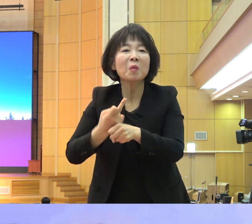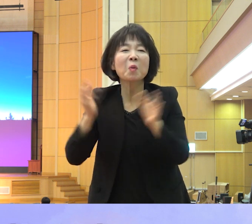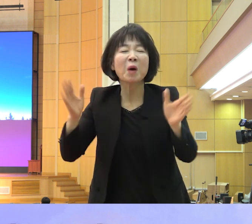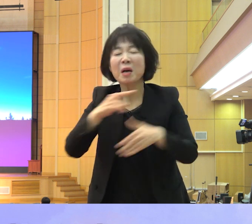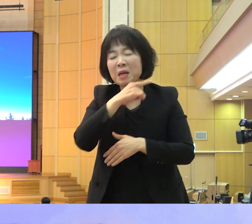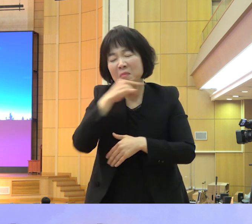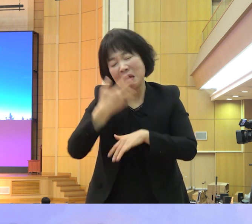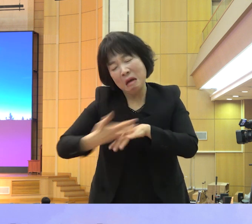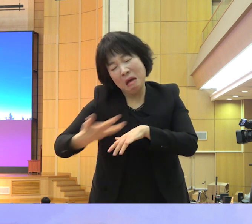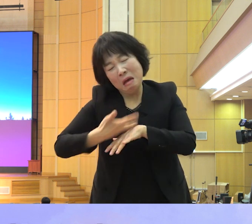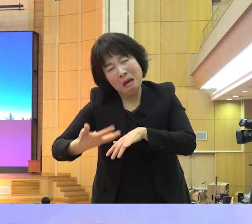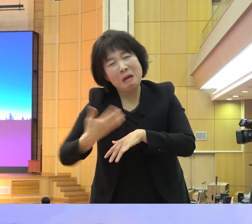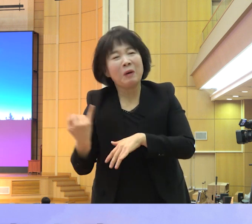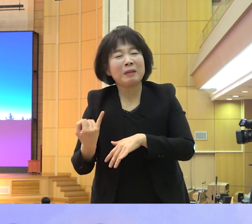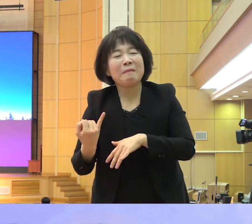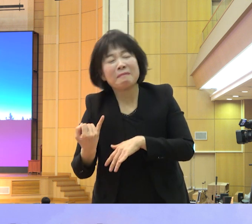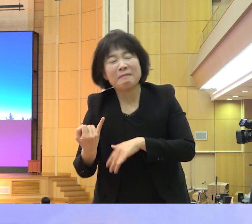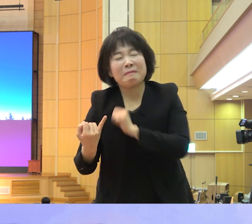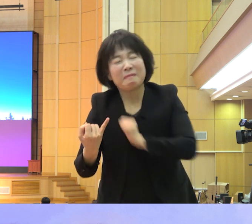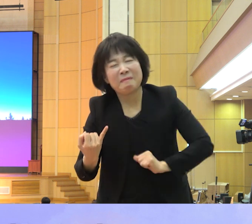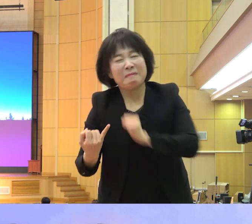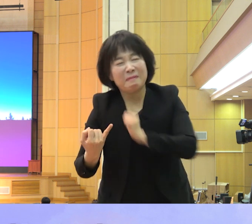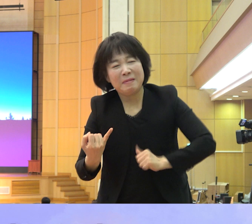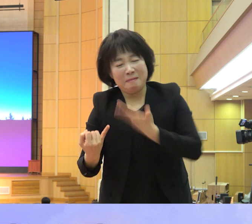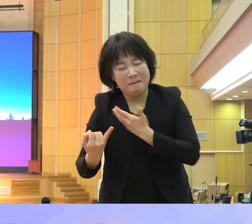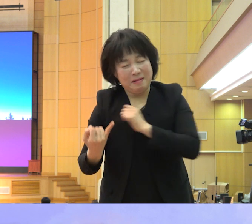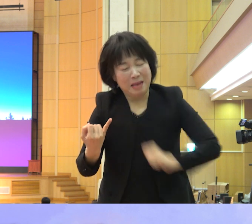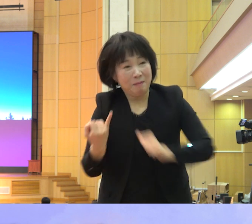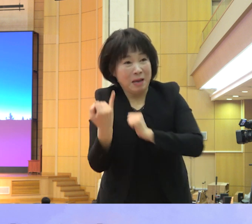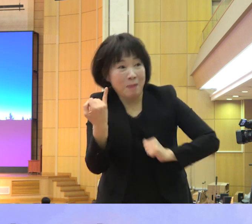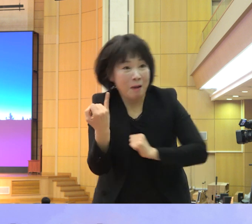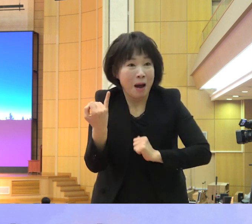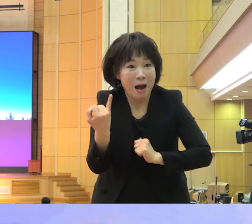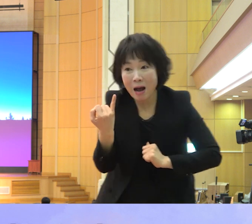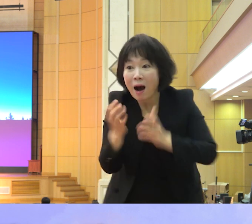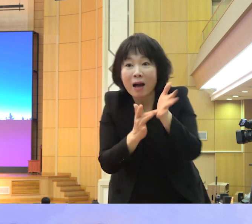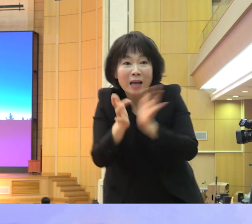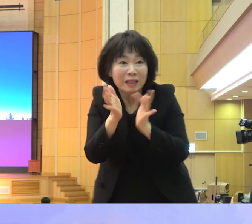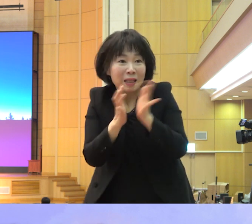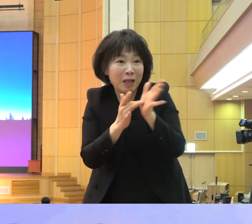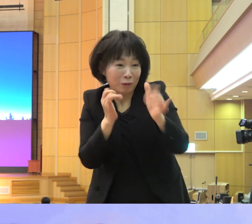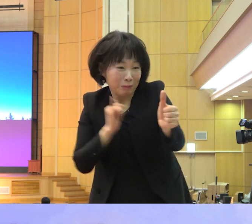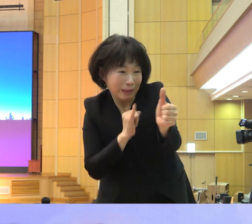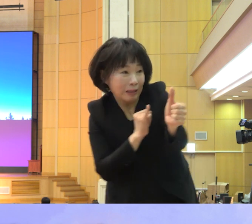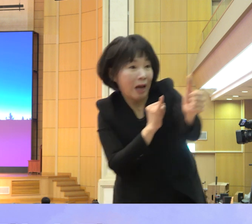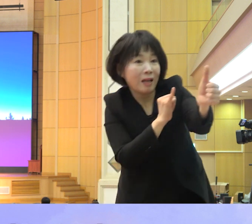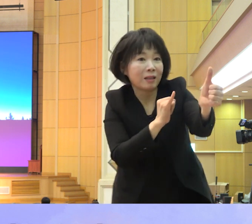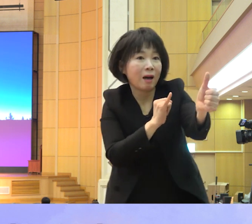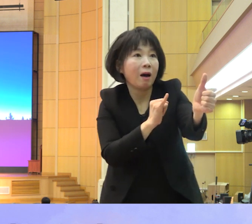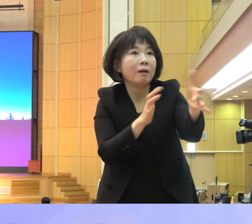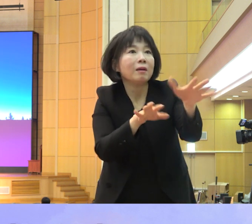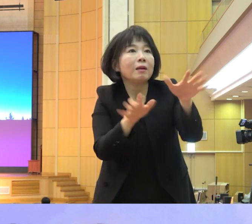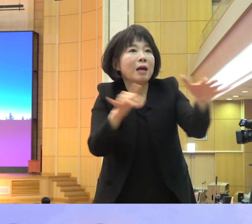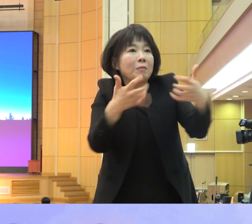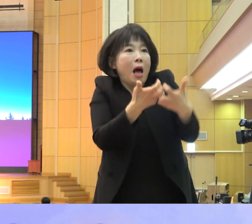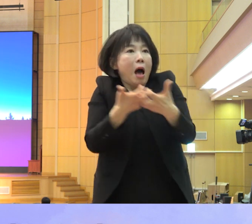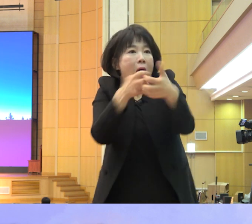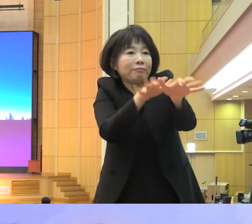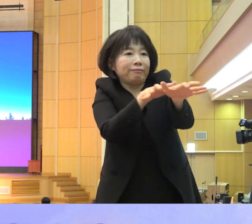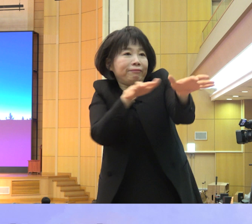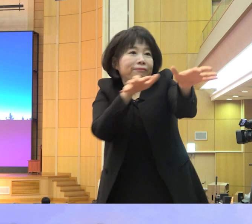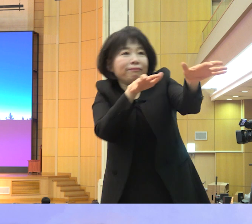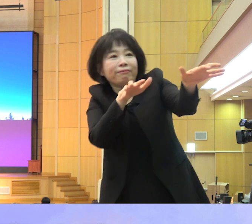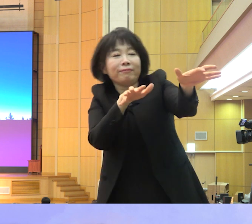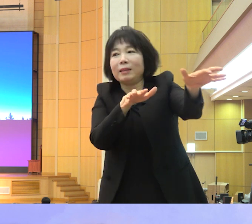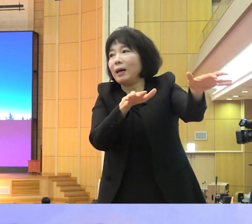앓던 여인이 따라가다가 그래도 잘 보십시오. 뒤에 따라갔으면 예수님의